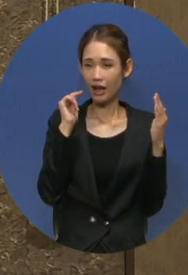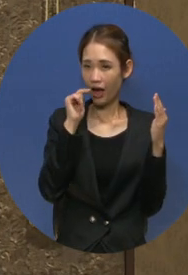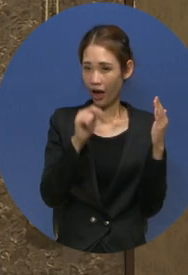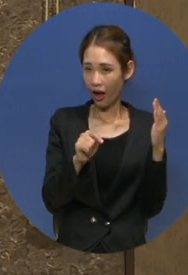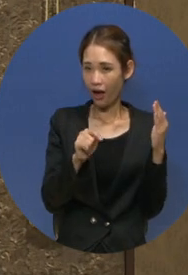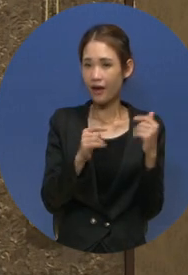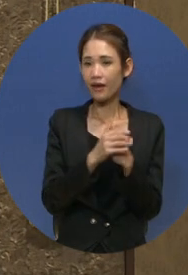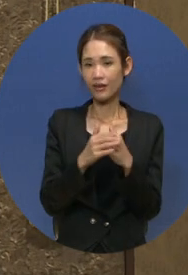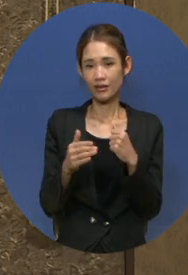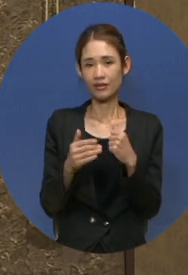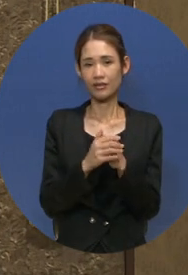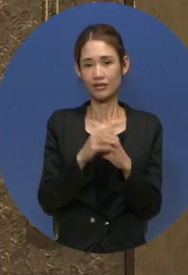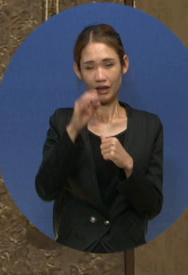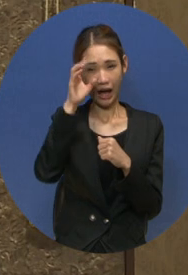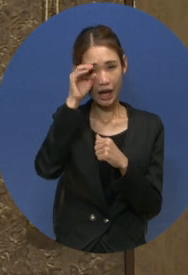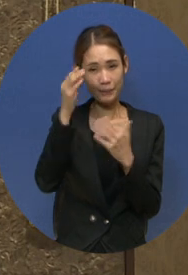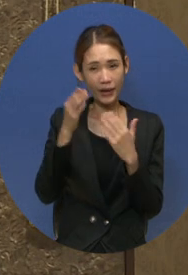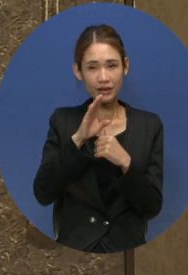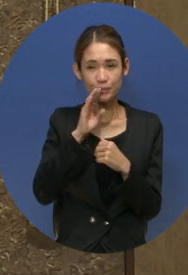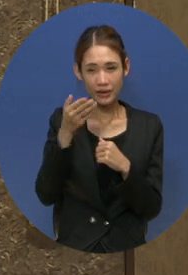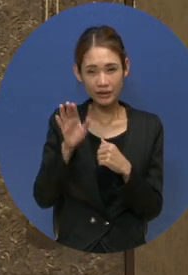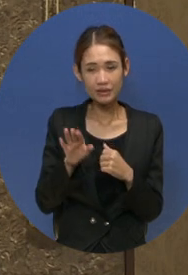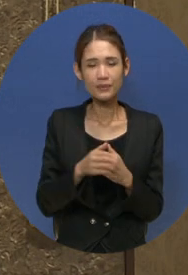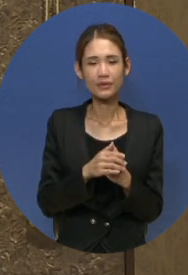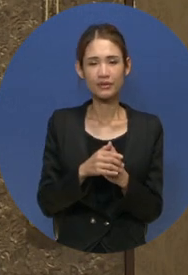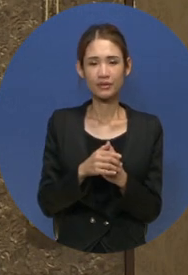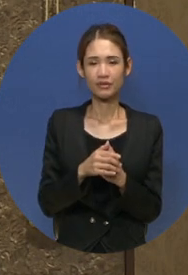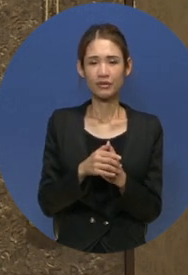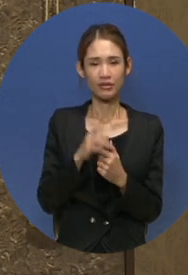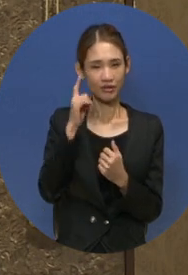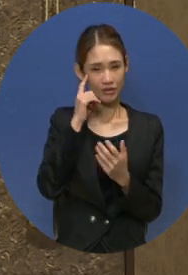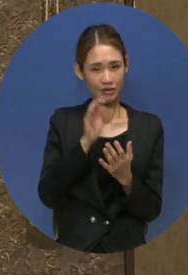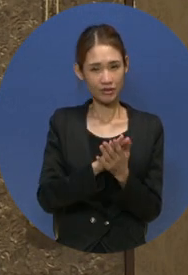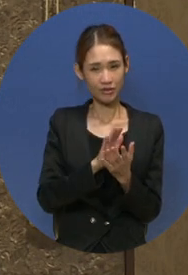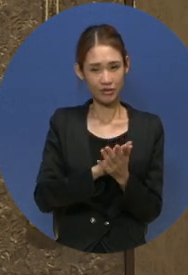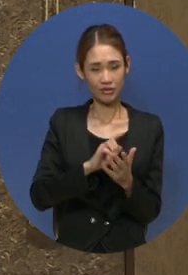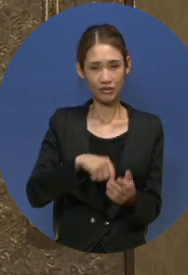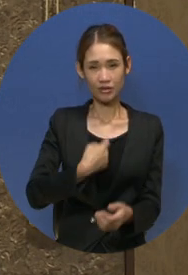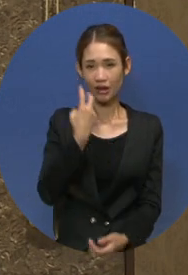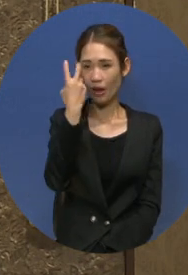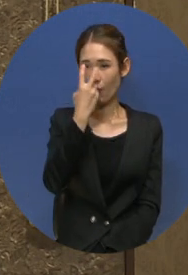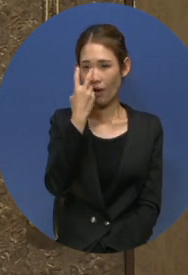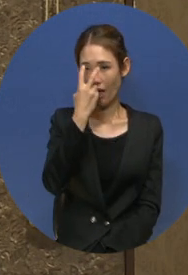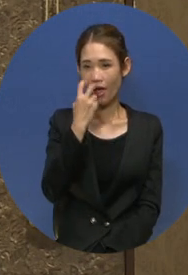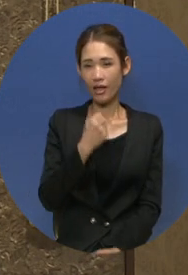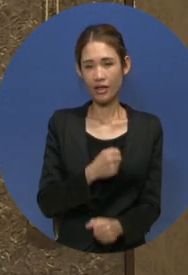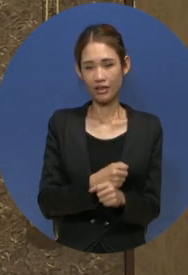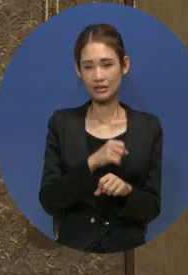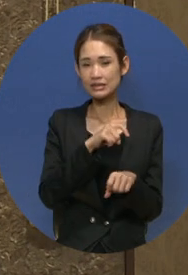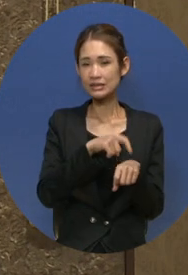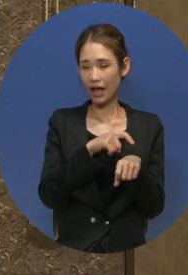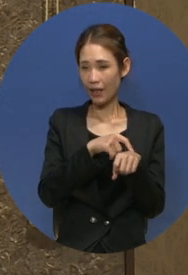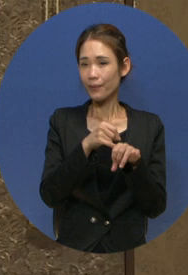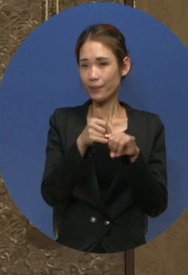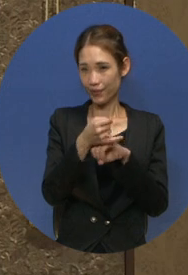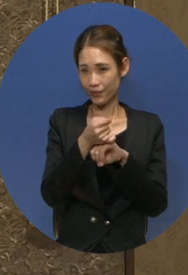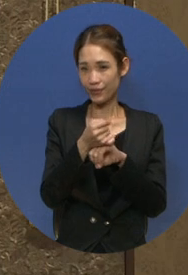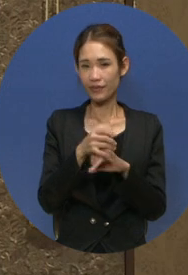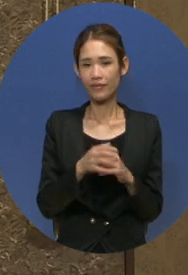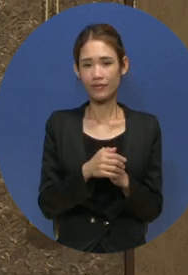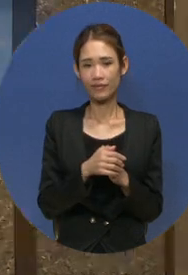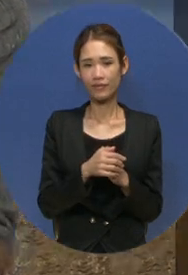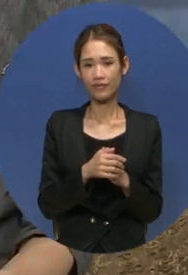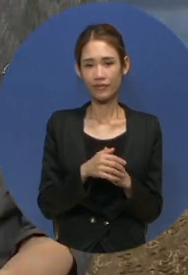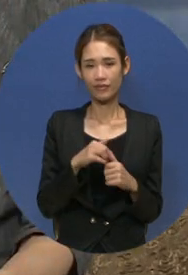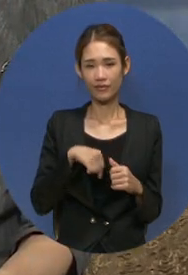일을 나가잖아요. 파트타임이긴 하지만 예. 예. 그러니까 자기가 알아서 자기도 이렇게 자기 관리를 하는 거예요. 시간도 네. 지키고. 네. 그러니까